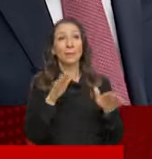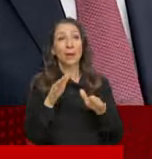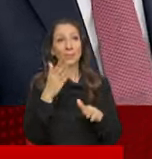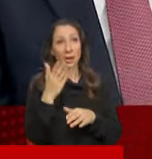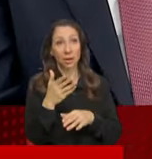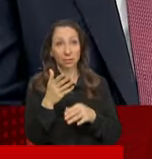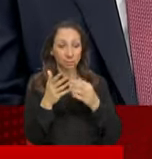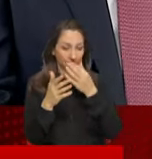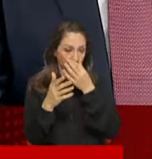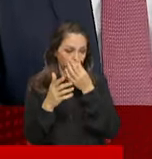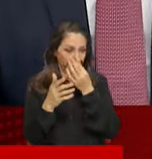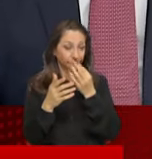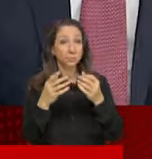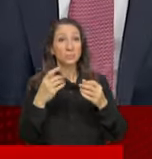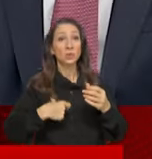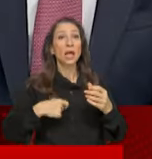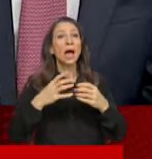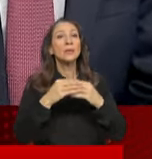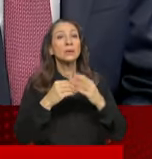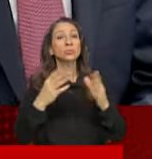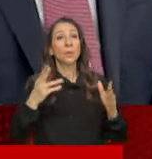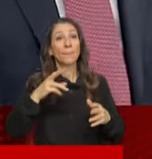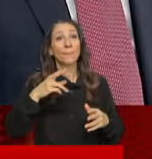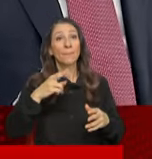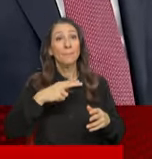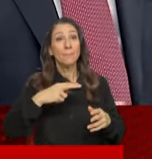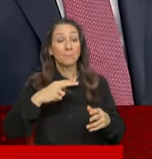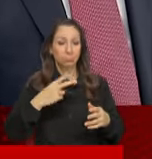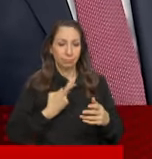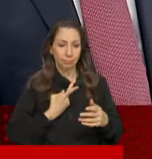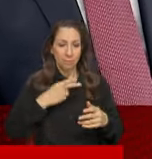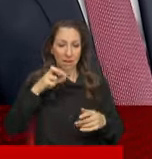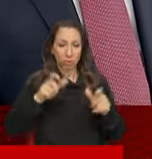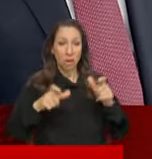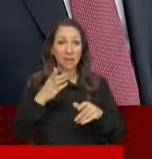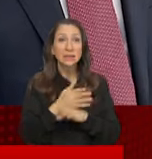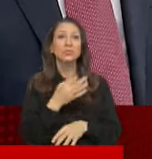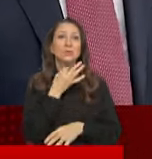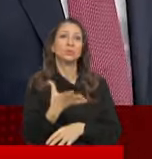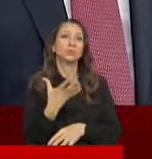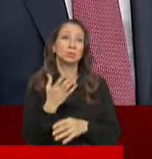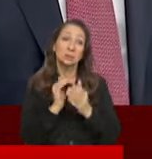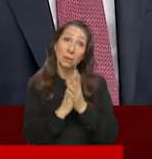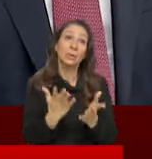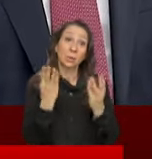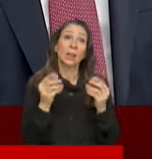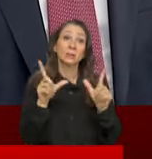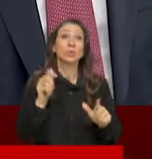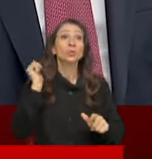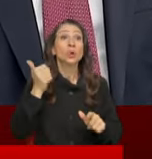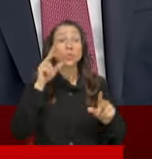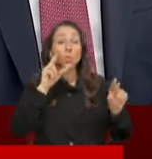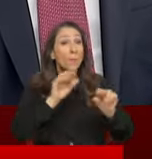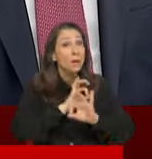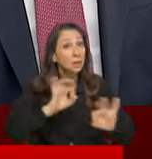Eee özellikle Adana Büyükşehir Belediye Başkanının personeline gerçekten çok Eee teşekkür etmek ve takdir etmek lazım ki günlerce